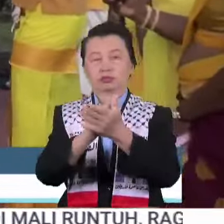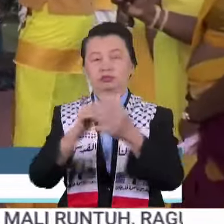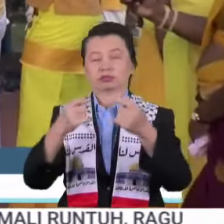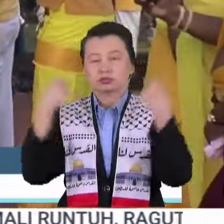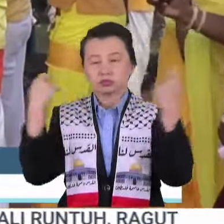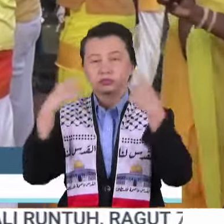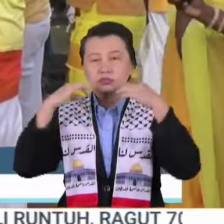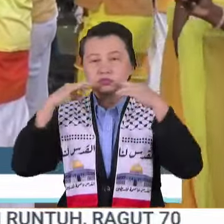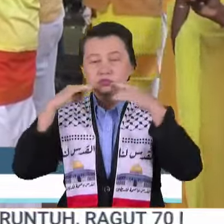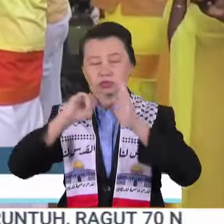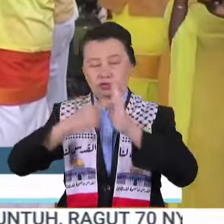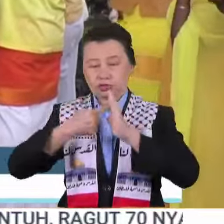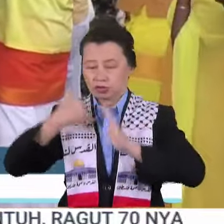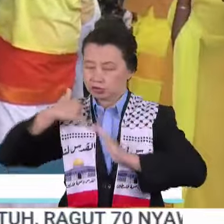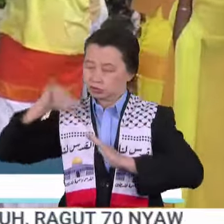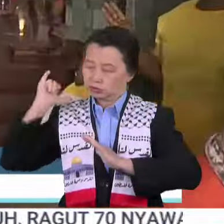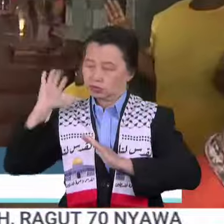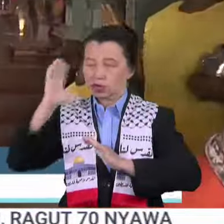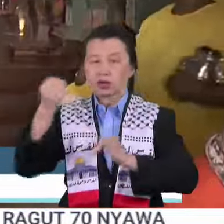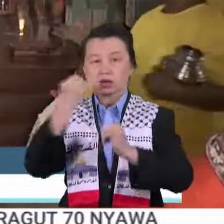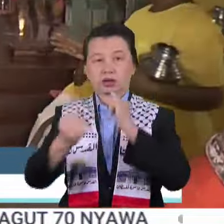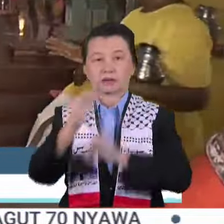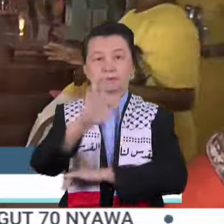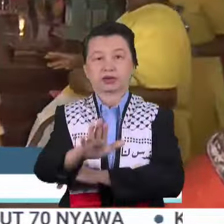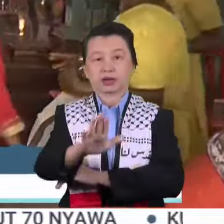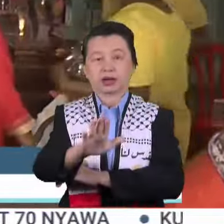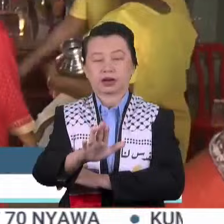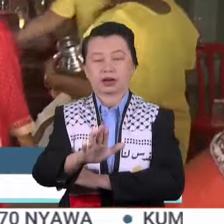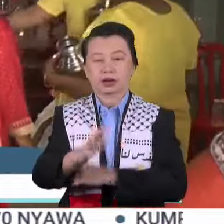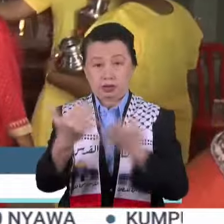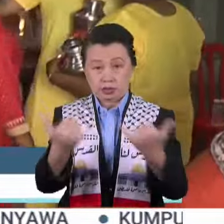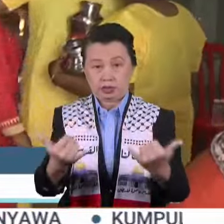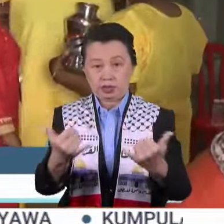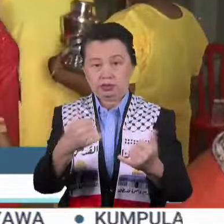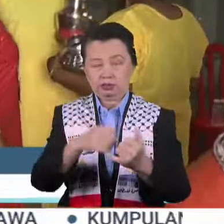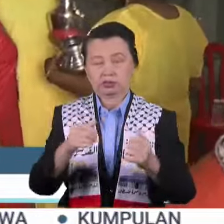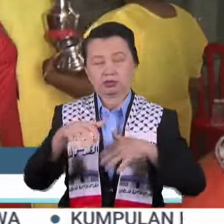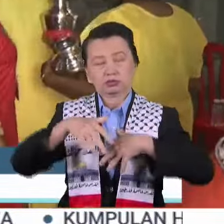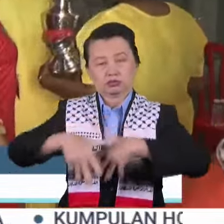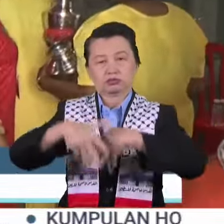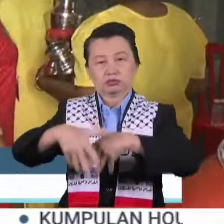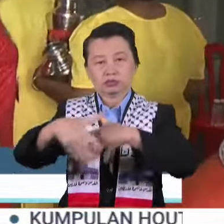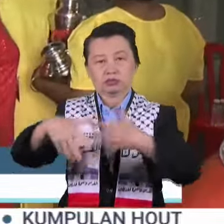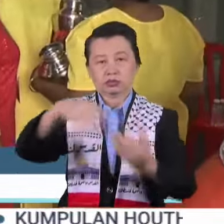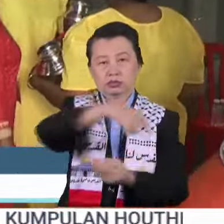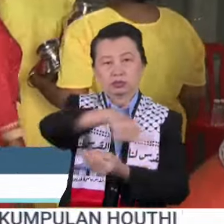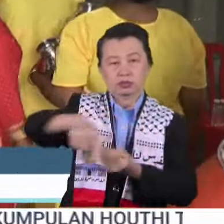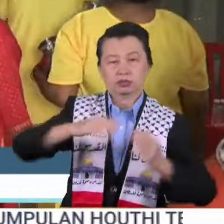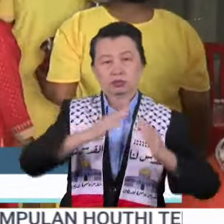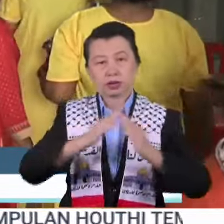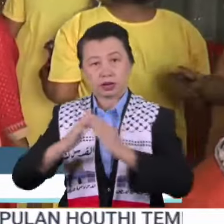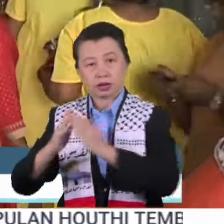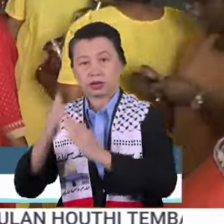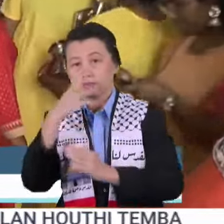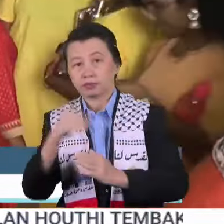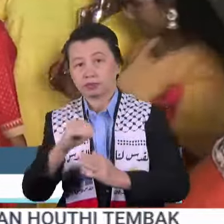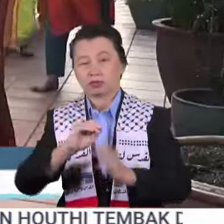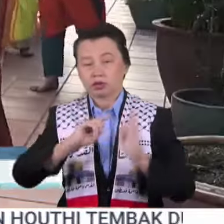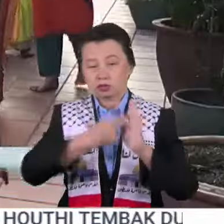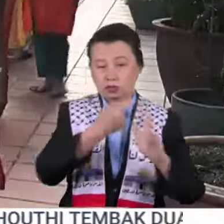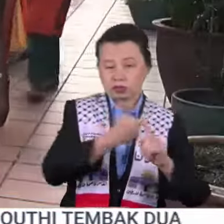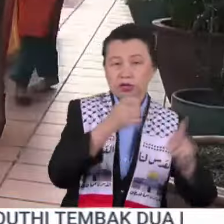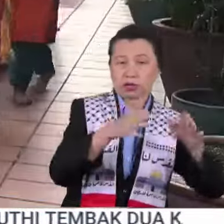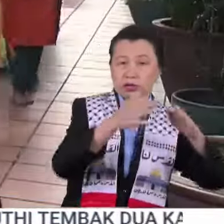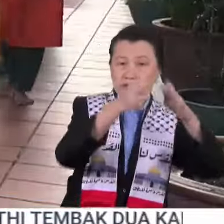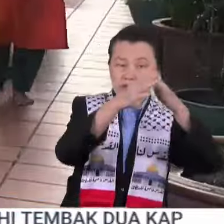sambutan bermula sejak semalam dan akan berakhir petang nanti dengan perarakan mengelilingi bandar Seremban. Perarakan pagi dimulakan dari